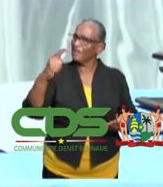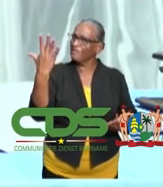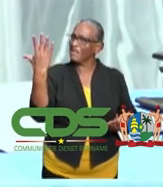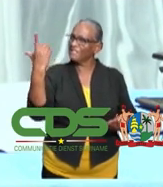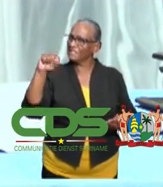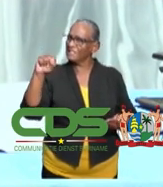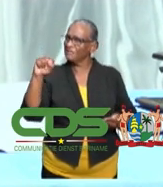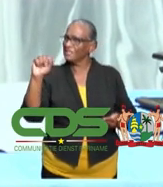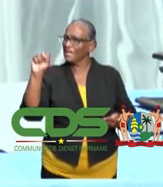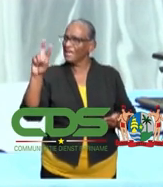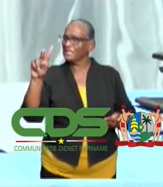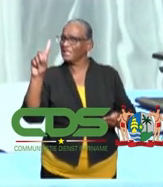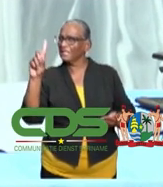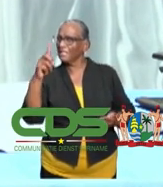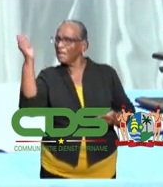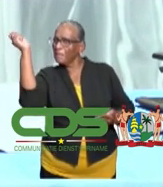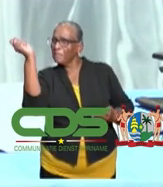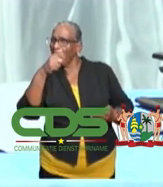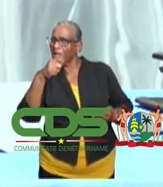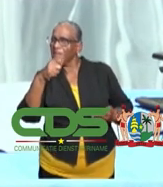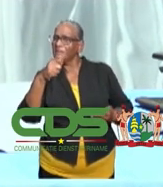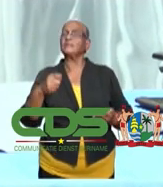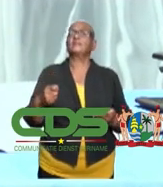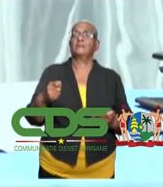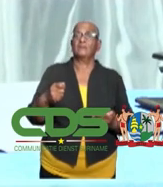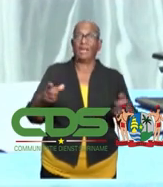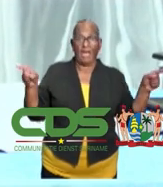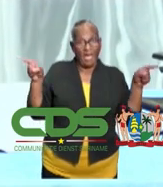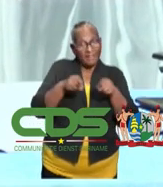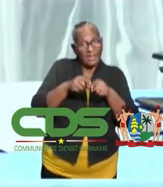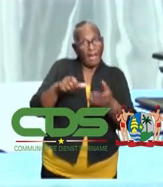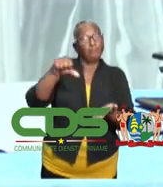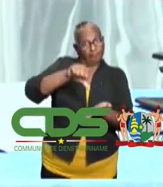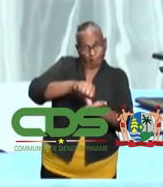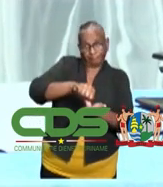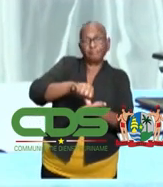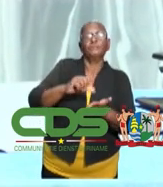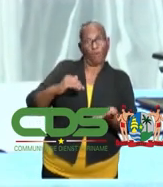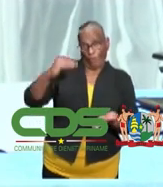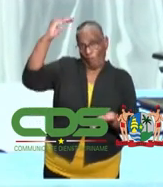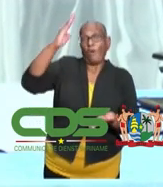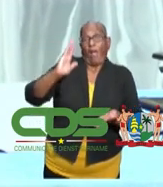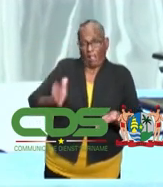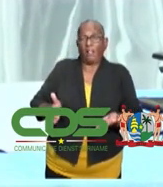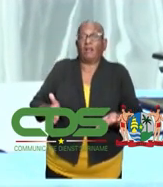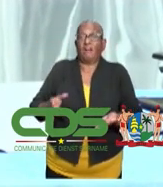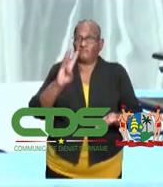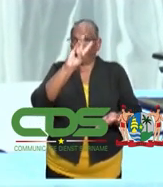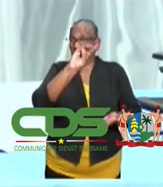november 2020. De financiële bijstand voor personen met een beperking was al opgetopt